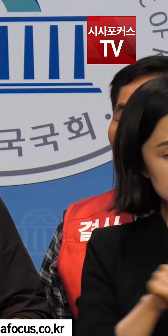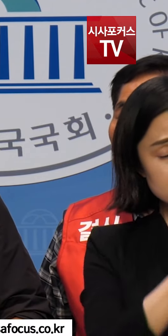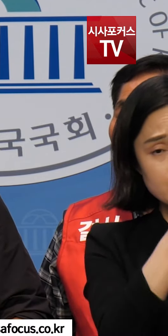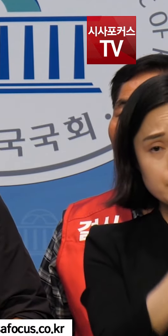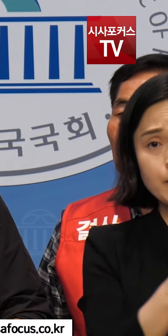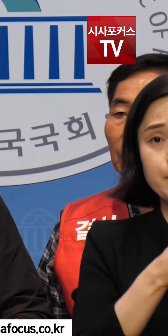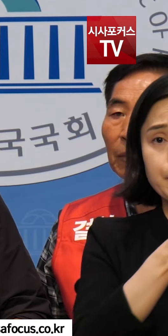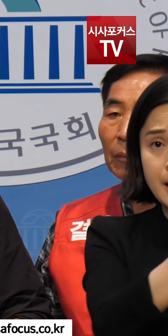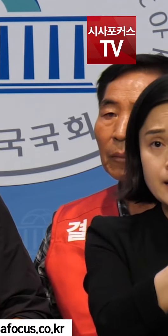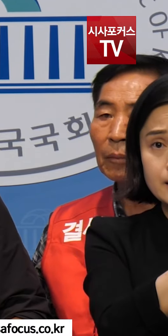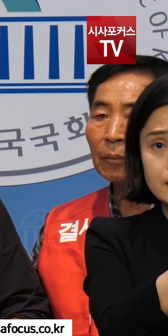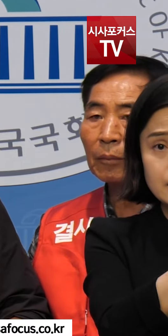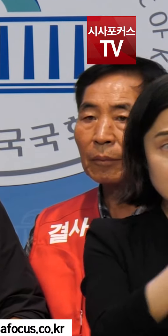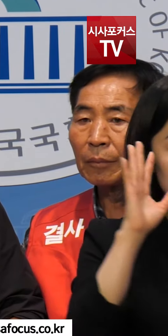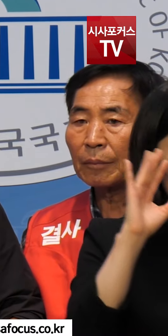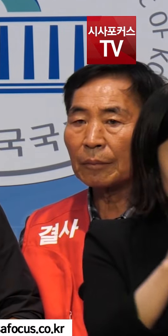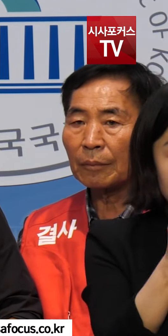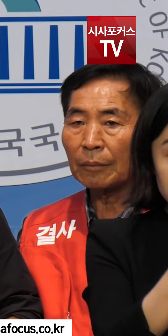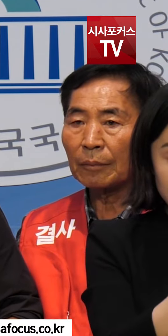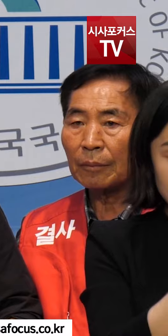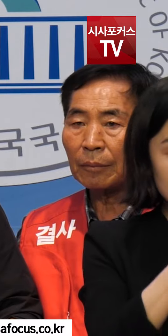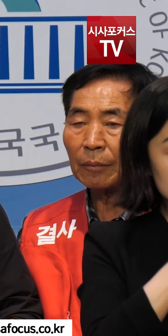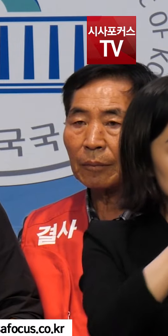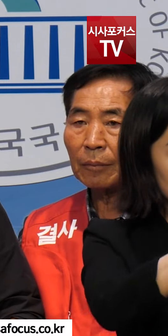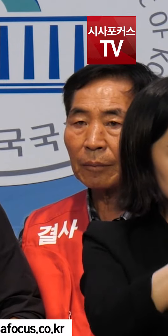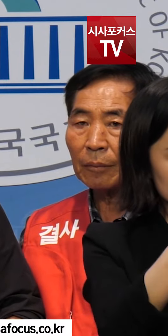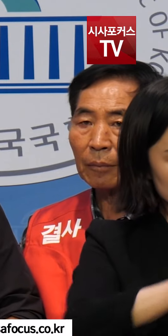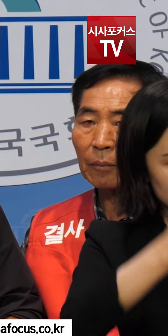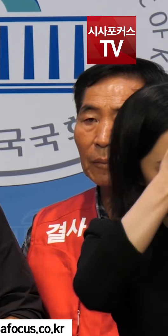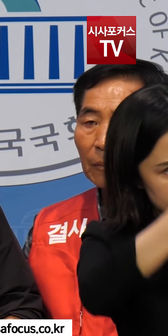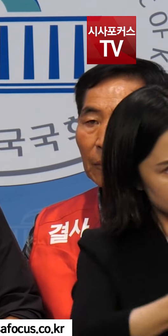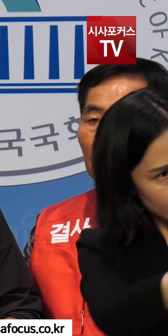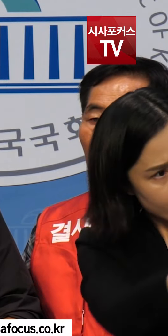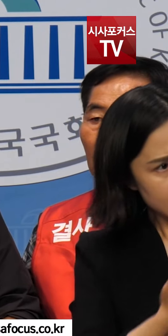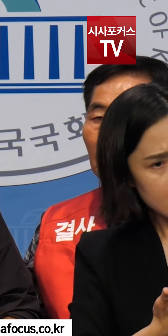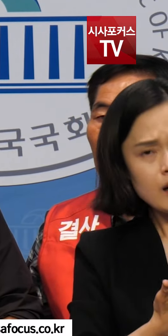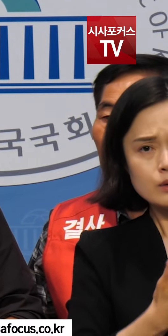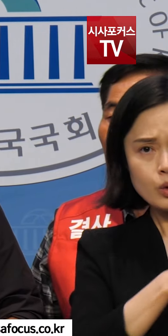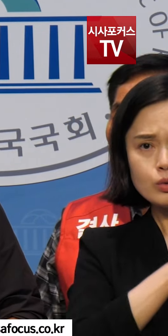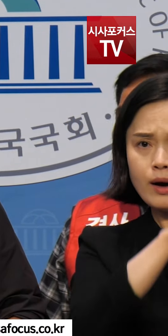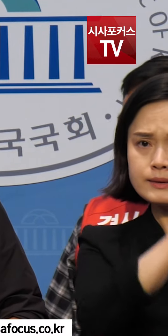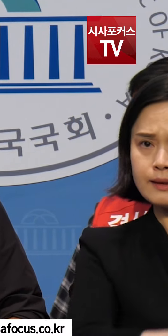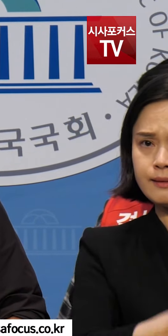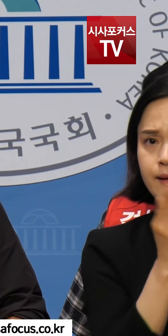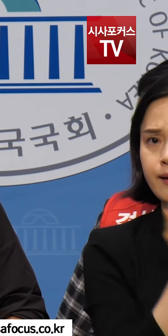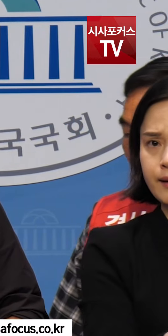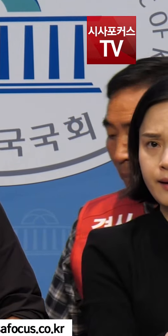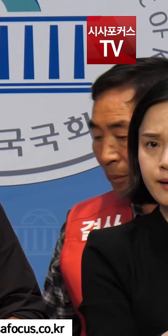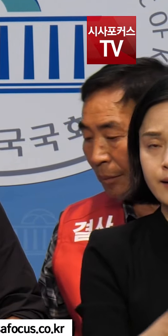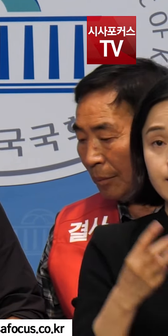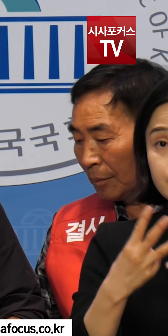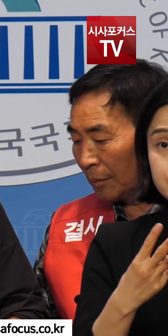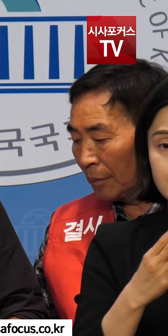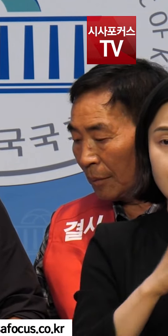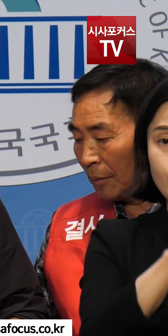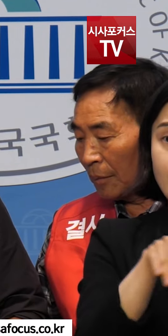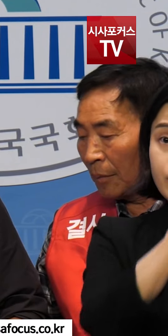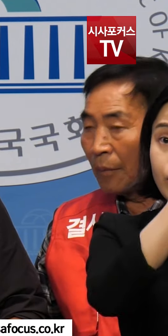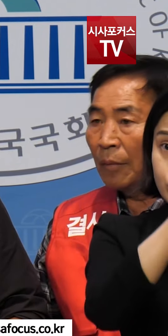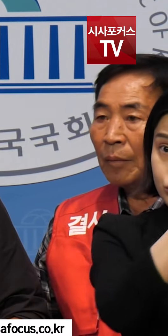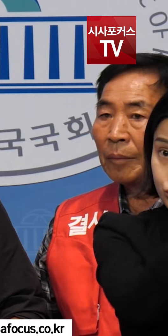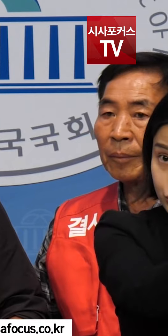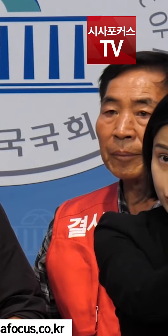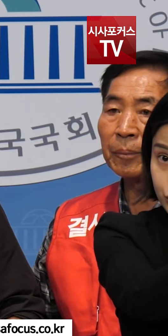발의 국회의원들은 공개 사과하고 사퇴하라. 하나, 환경부는 환강유역 복류수